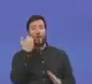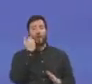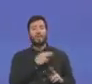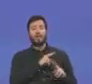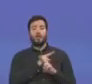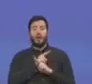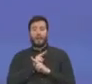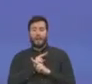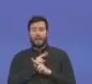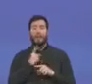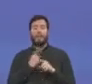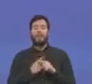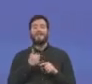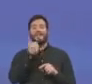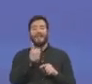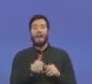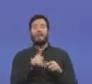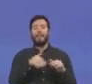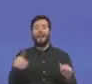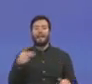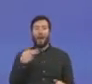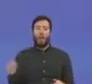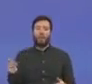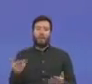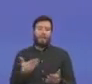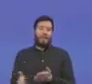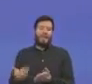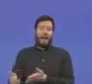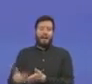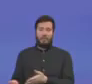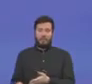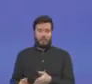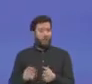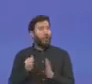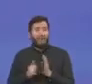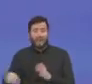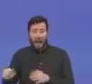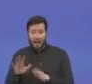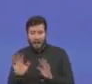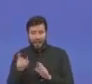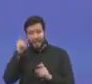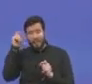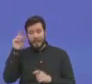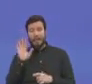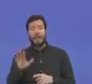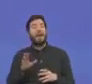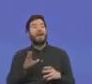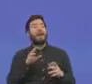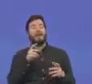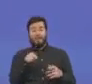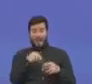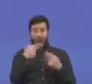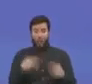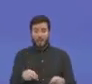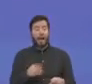prelustrovaná miliarda. A to nie je kauza, ktorú by prišli z ňou nejakí novinári, alebo niekto by si to vymyslel. Je to kauza, ktorú